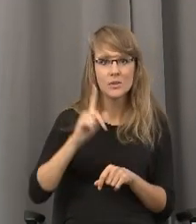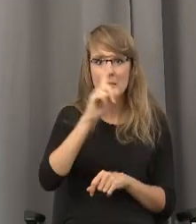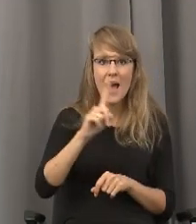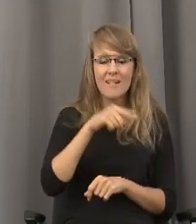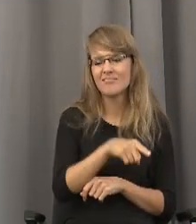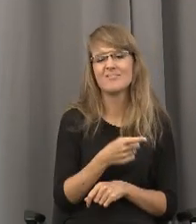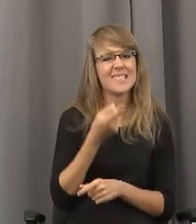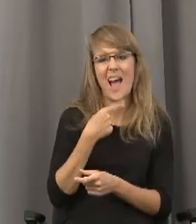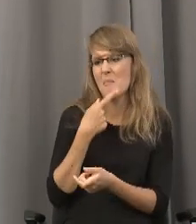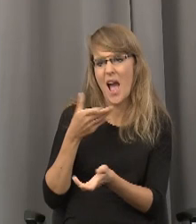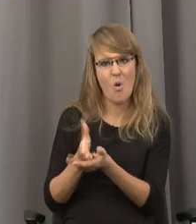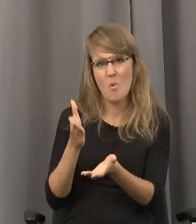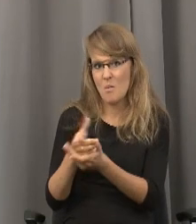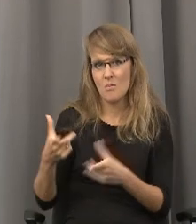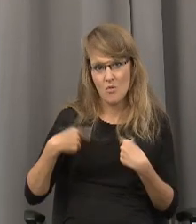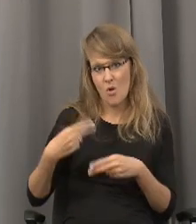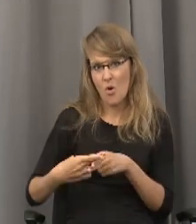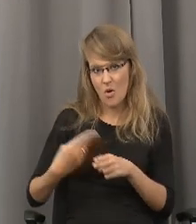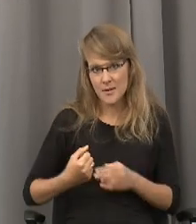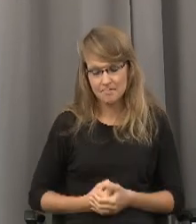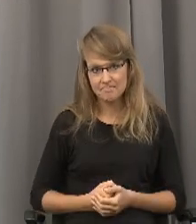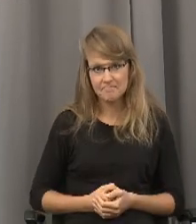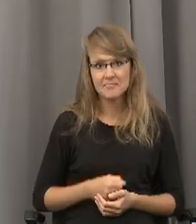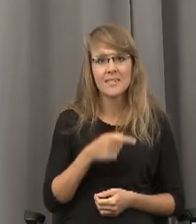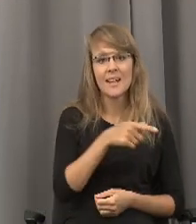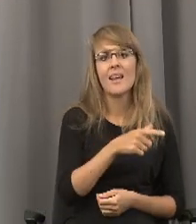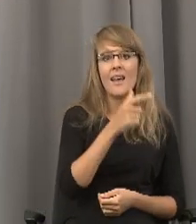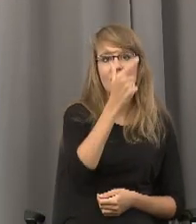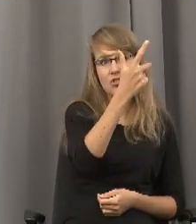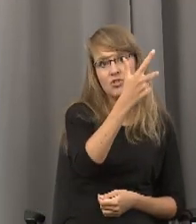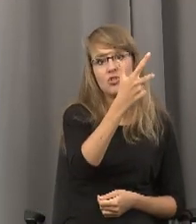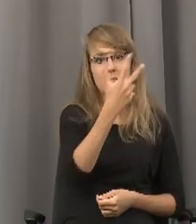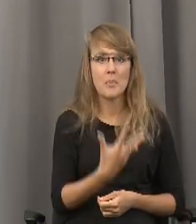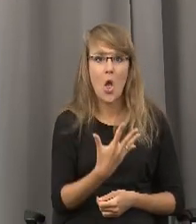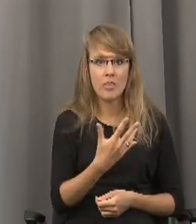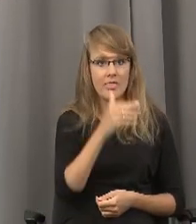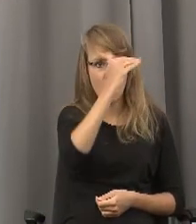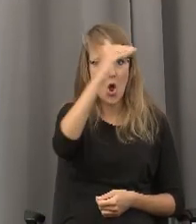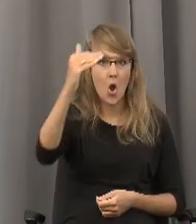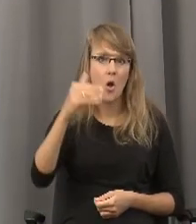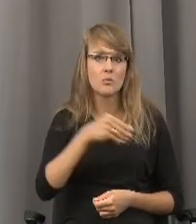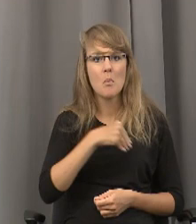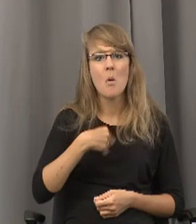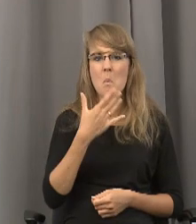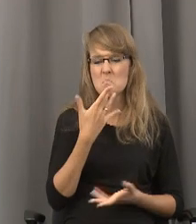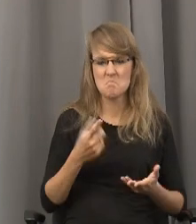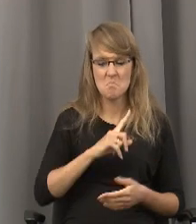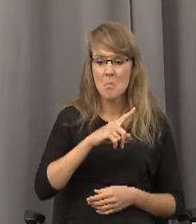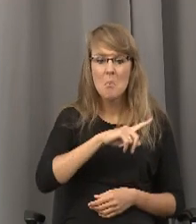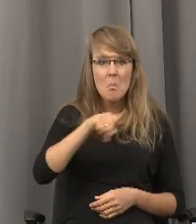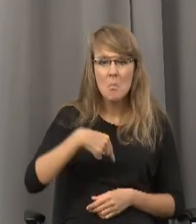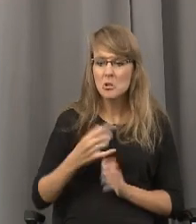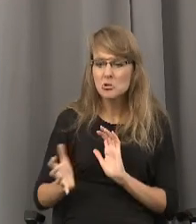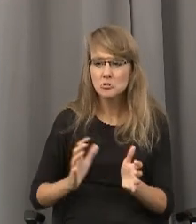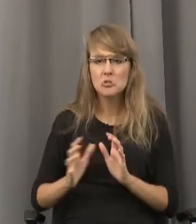wsparciem dla chorych oraz ich opiekunów. 3 na 5 dorosłych Polaków uważa, że chorzy i ich opiekunowie pozostawieni są sami sobie. W